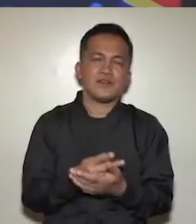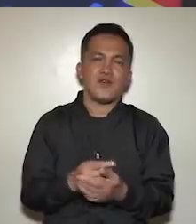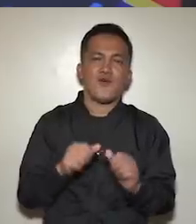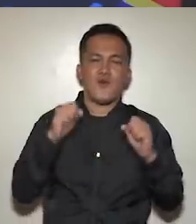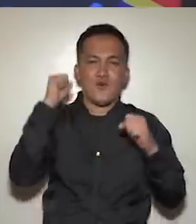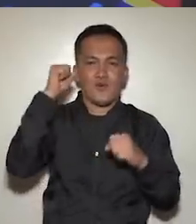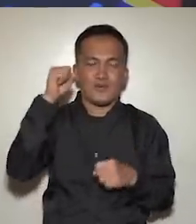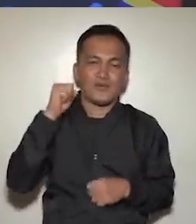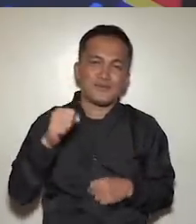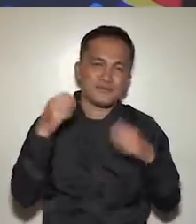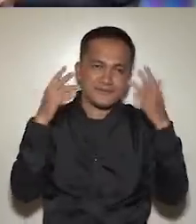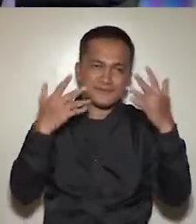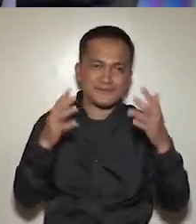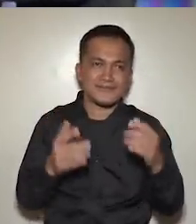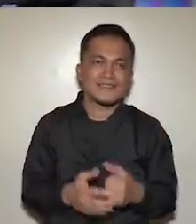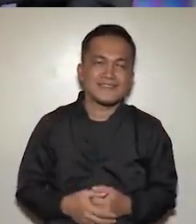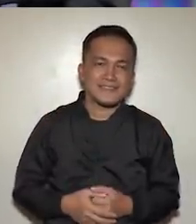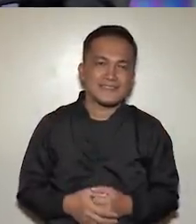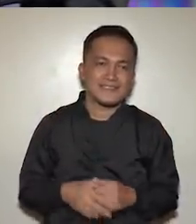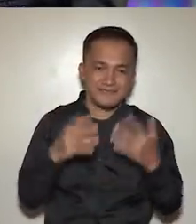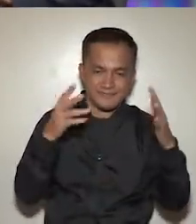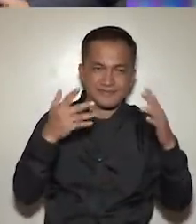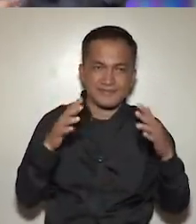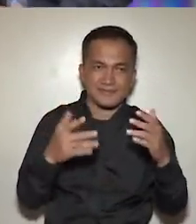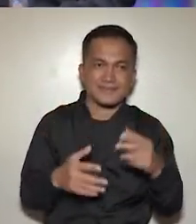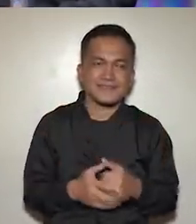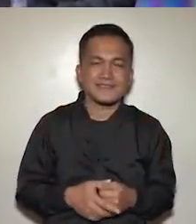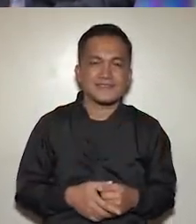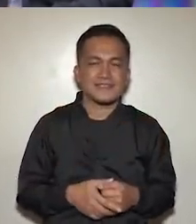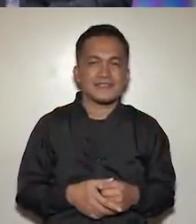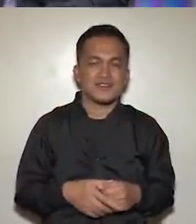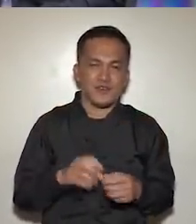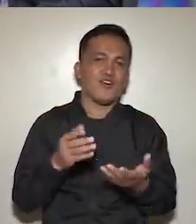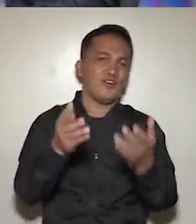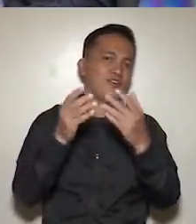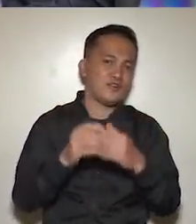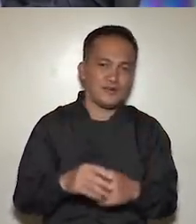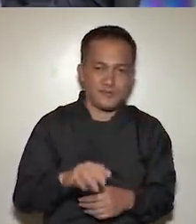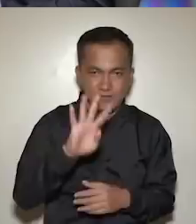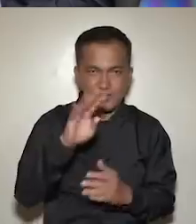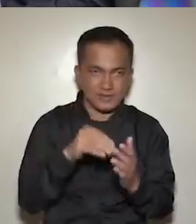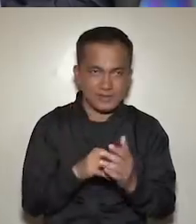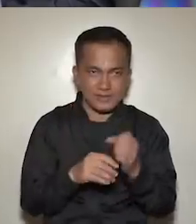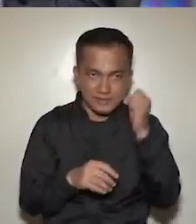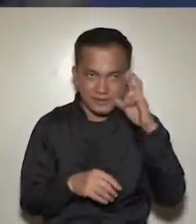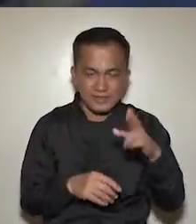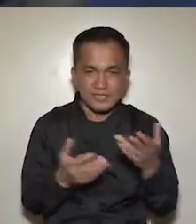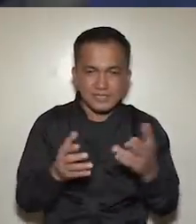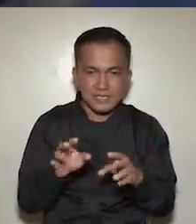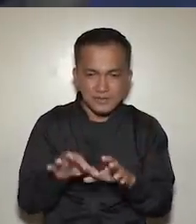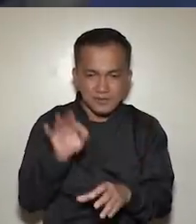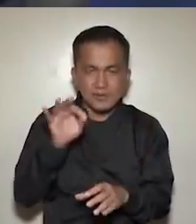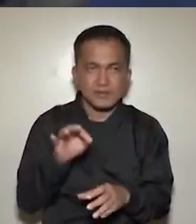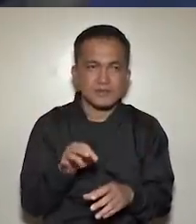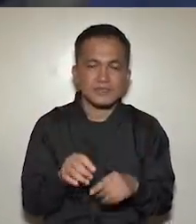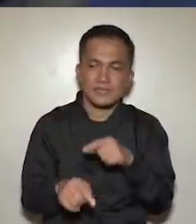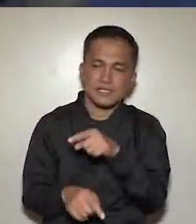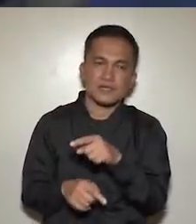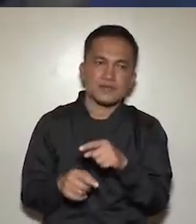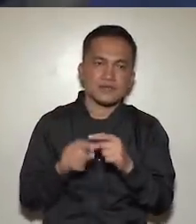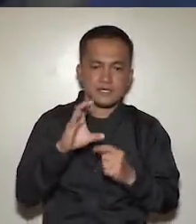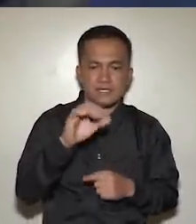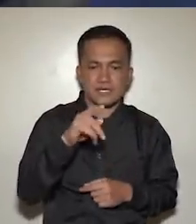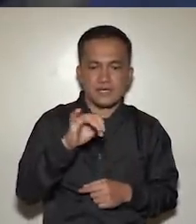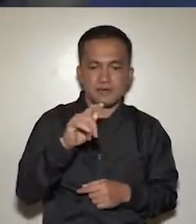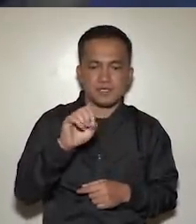$4,000. Oho, thank you so much. Si Mr. Rustia, yung mayari. Oh, may 4,000 ka na, sir. Saan niyo po napulot yan, sir? Sa